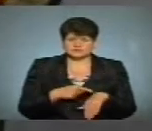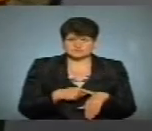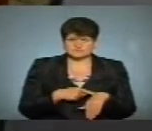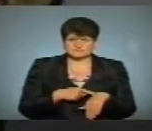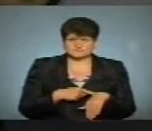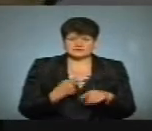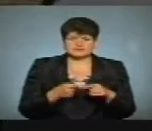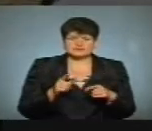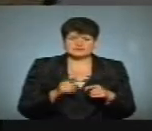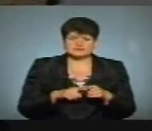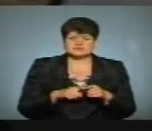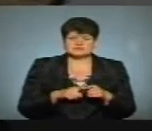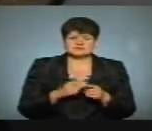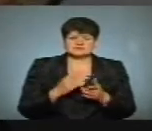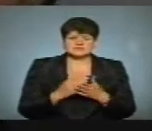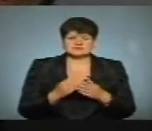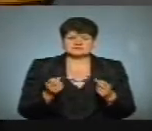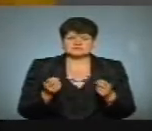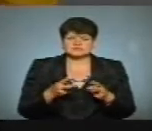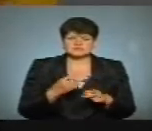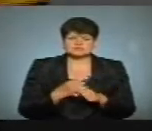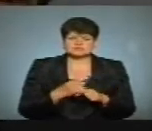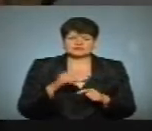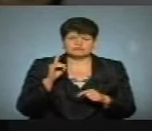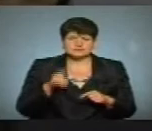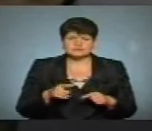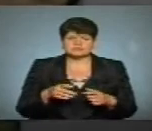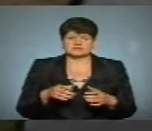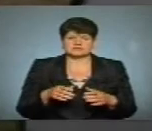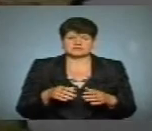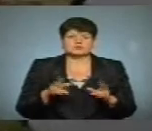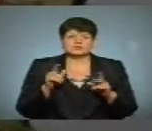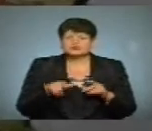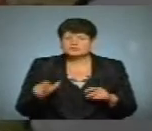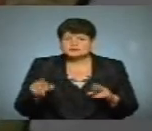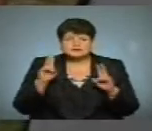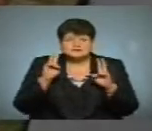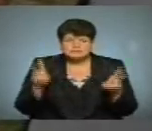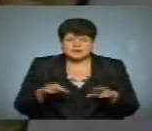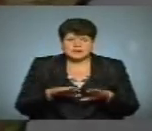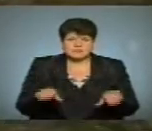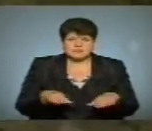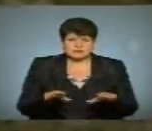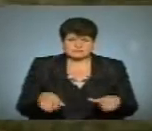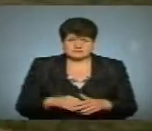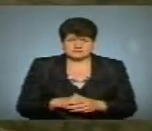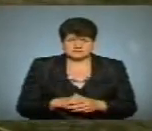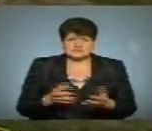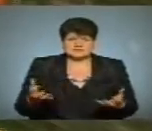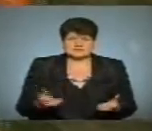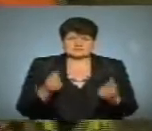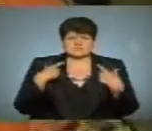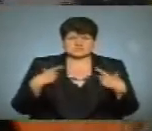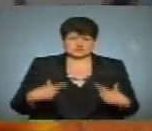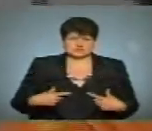є спеціальне, я говорю, для того, щоб вміти триматися на воді, якщо людина не має права плавати. Спасательний жилет,